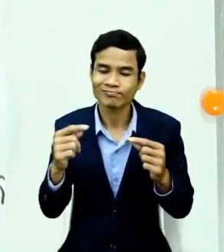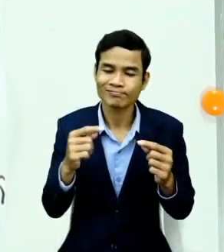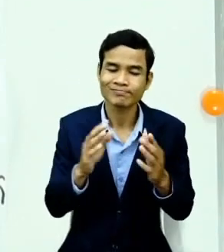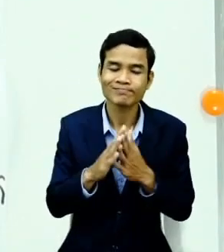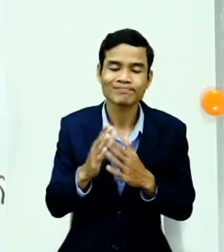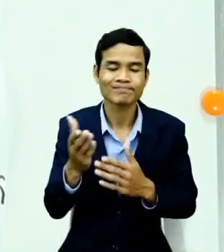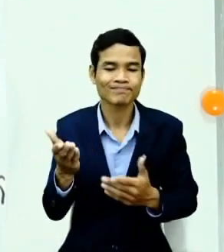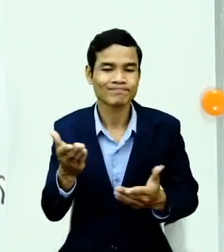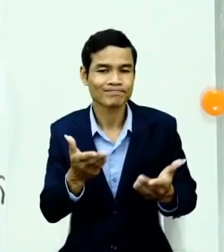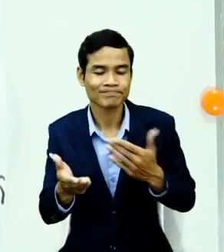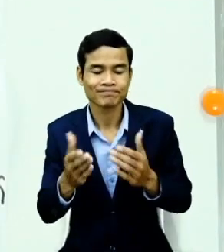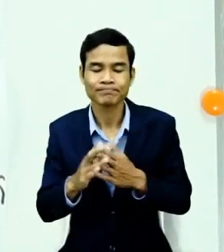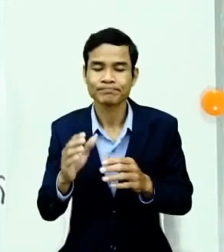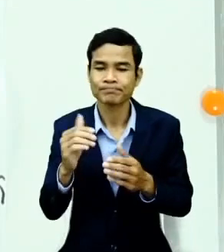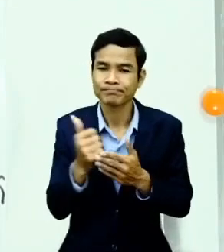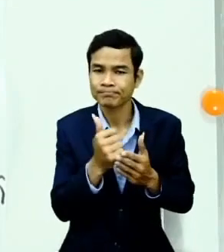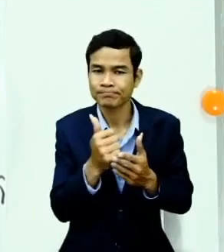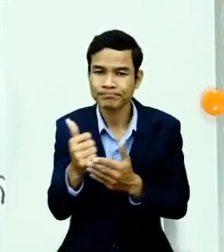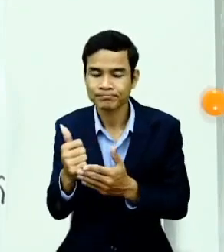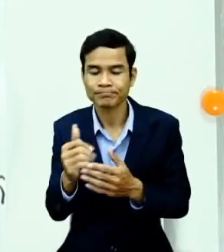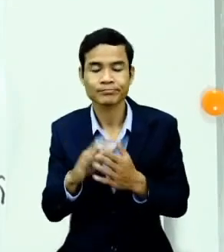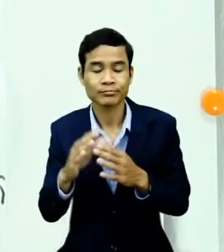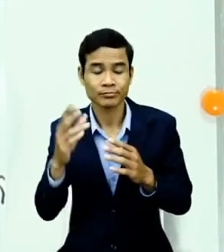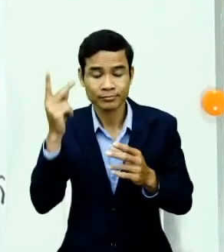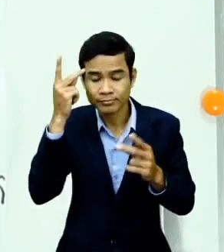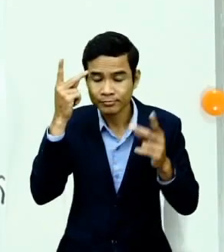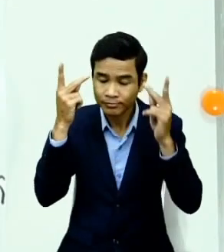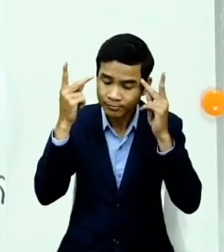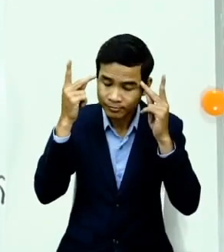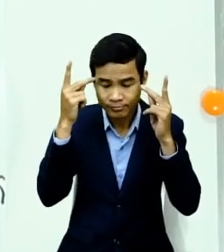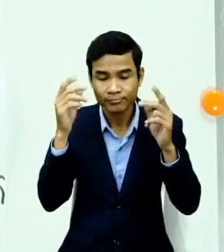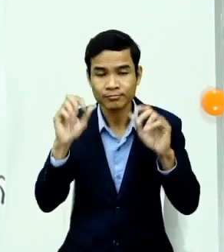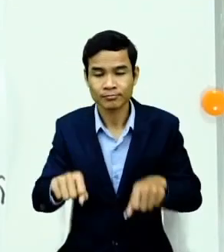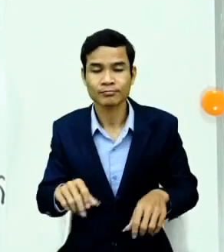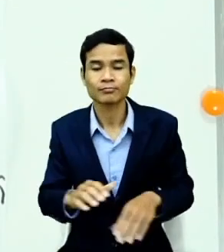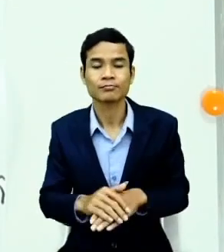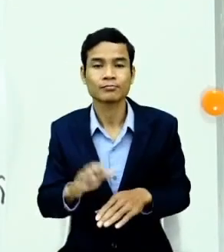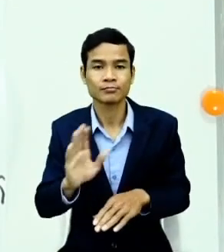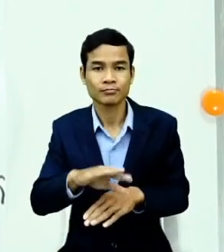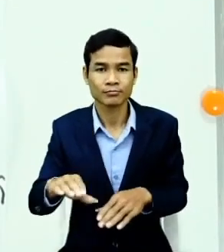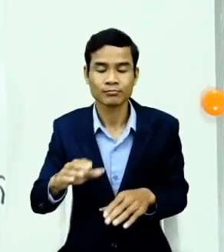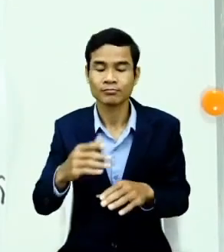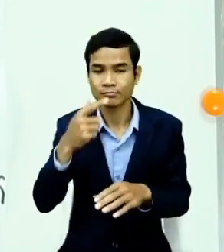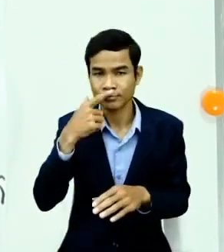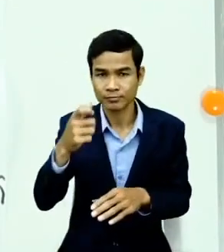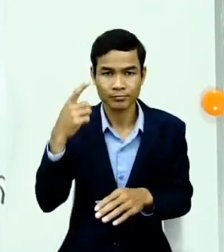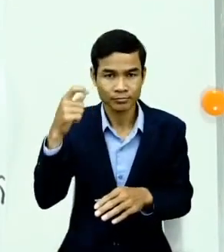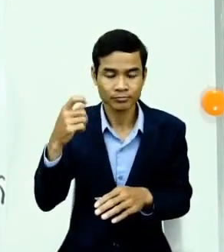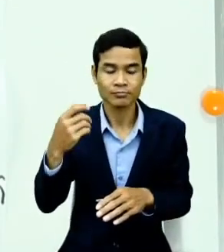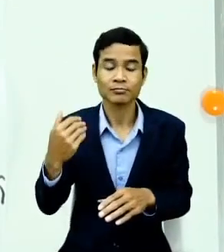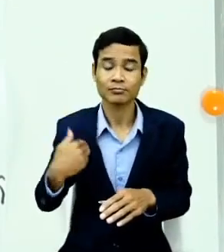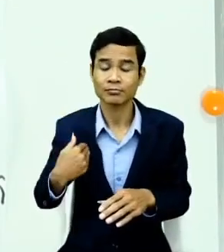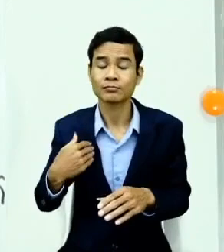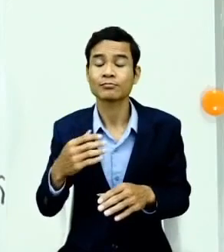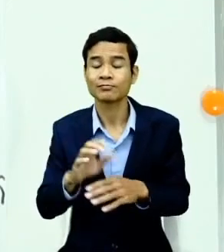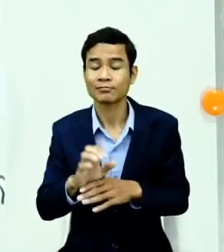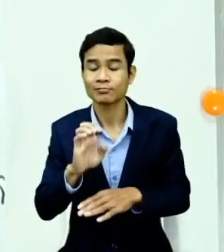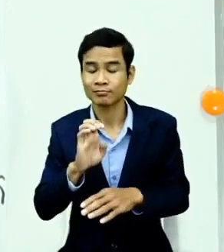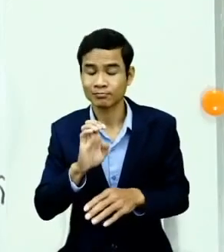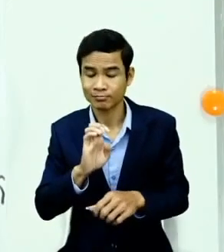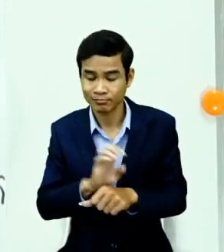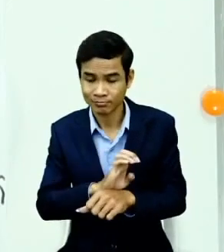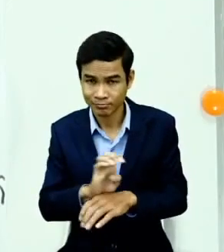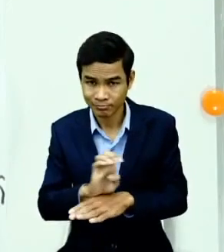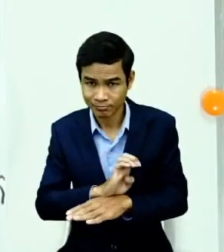yộc là chế sải cha chế chui khnì tập vinh tập mộc nó không cùn xà cha ở bụng mặt đáy có miên phe đặc cách cha tơ róc xi chân